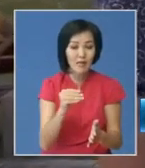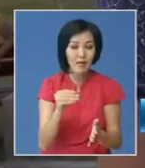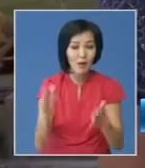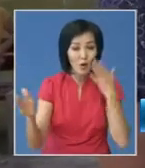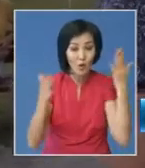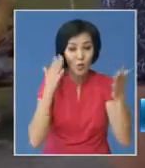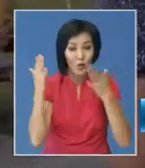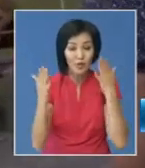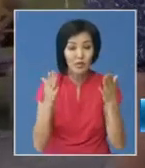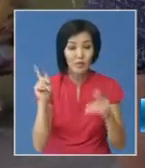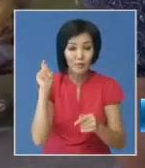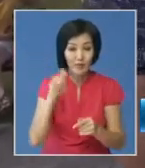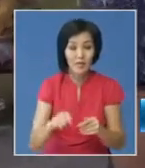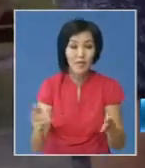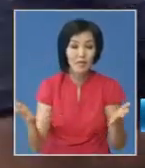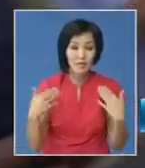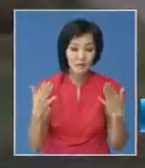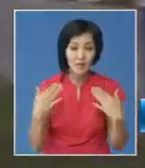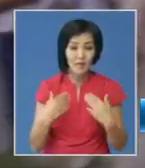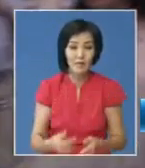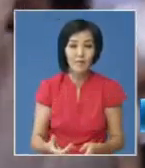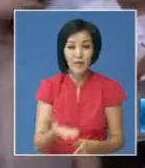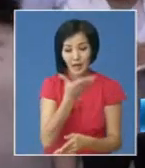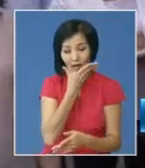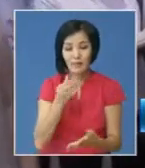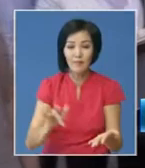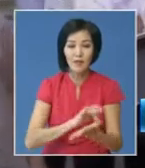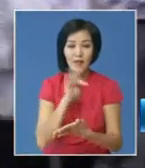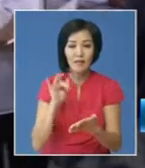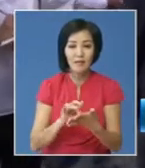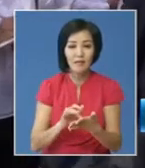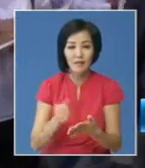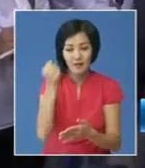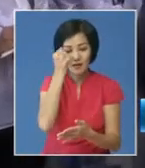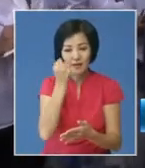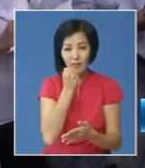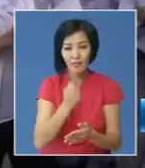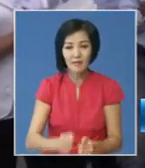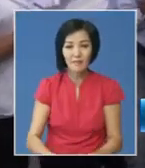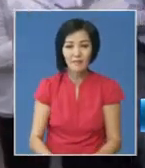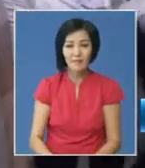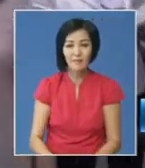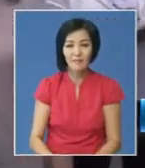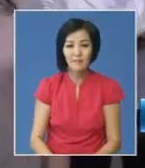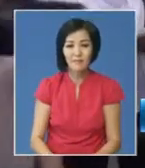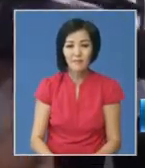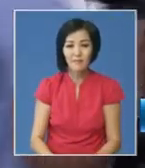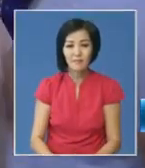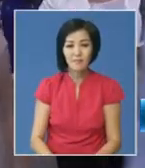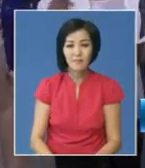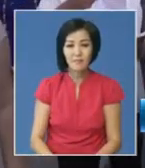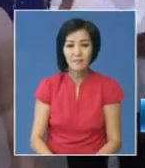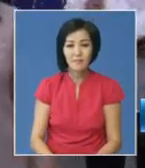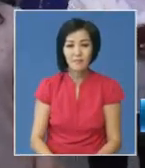жерге келет, демалады. Қандай әдемі, иә? Әдемі қала. Молодцы. Рахмет, рахмет. Рахмет, өсіп көркейе. Вам понравилось, да? Ұнады,